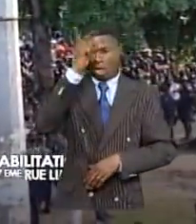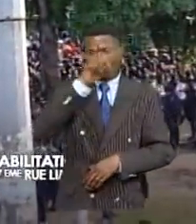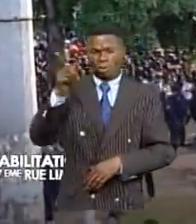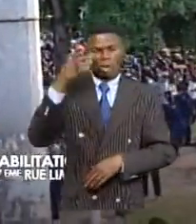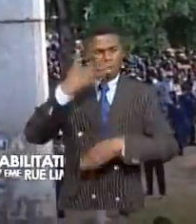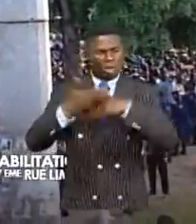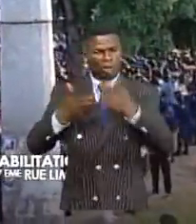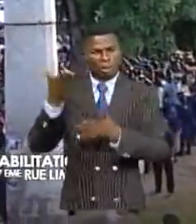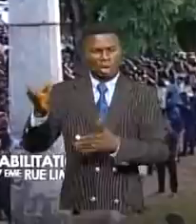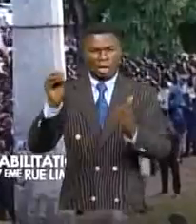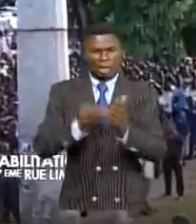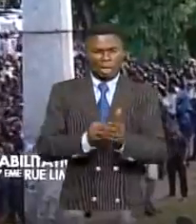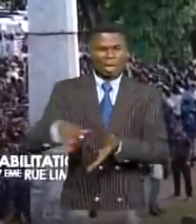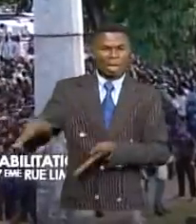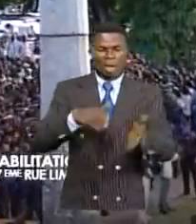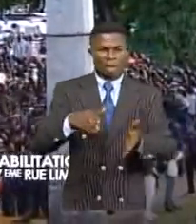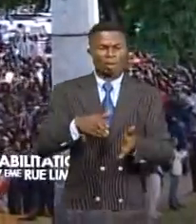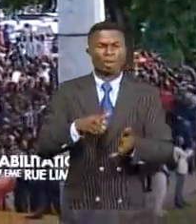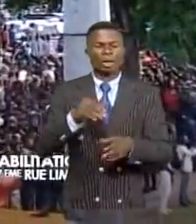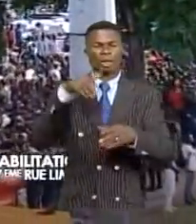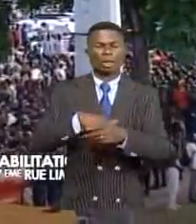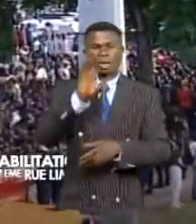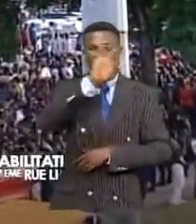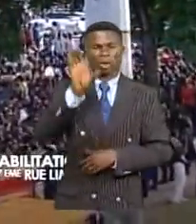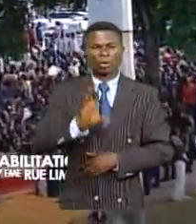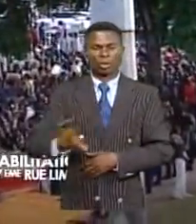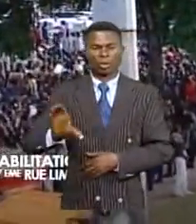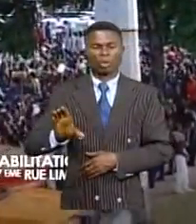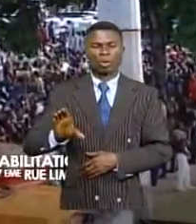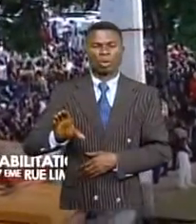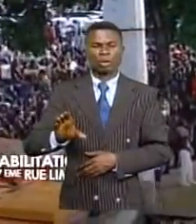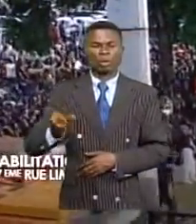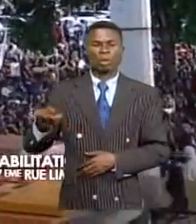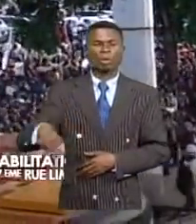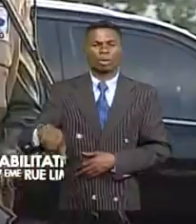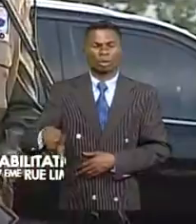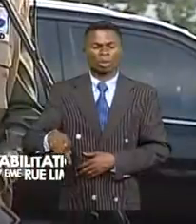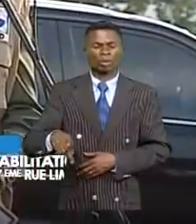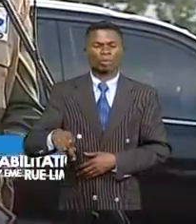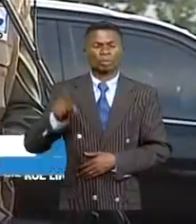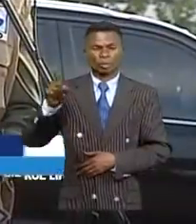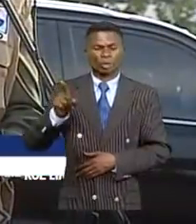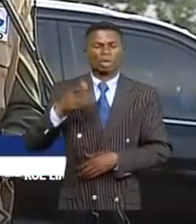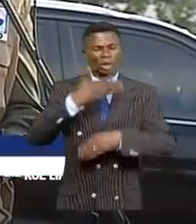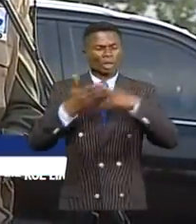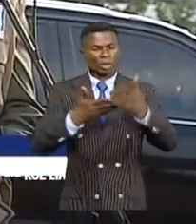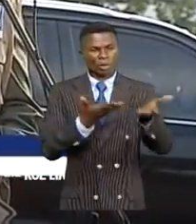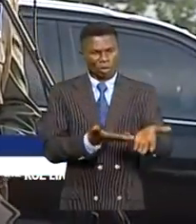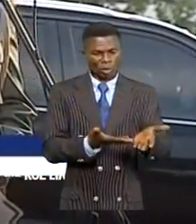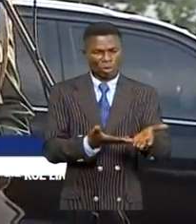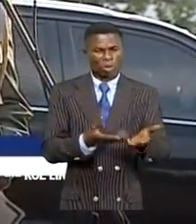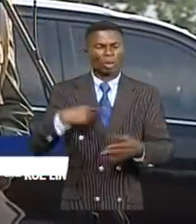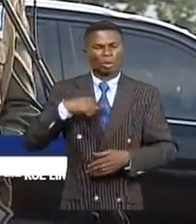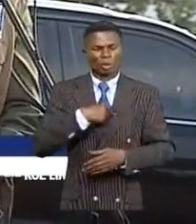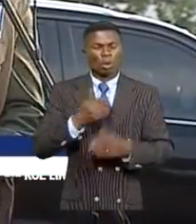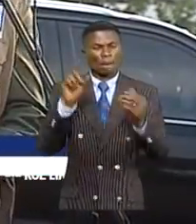être réhabilité. Nous avons l'avenir escorte dans la sous-région de Lukunga qui va être réhabilité. Donc nous